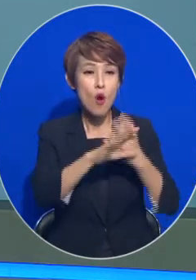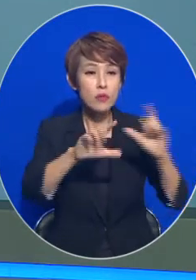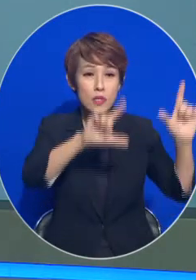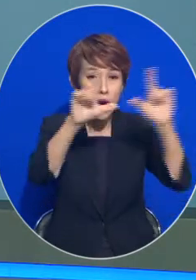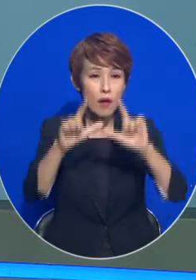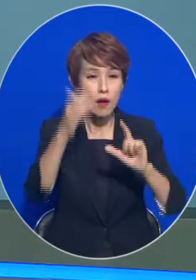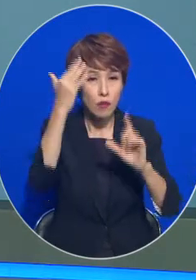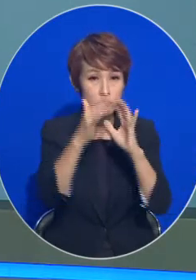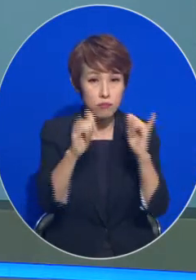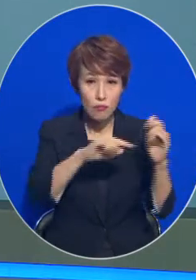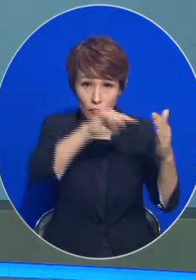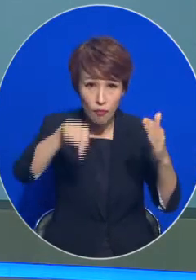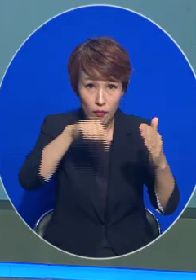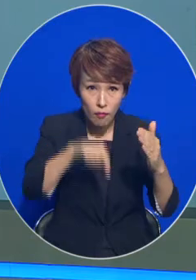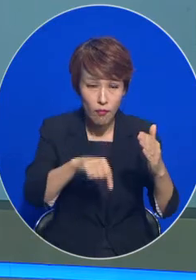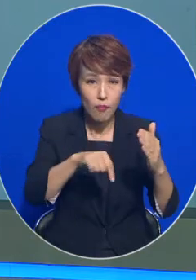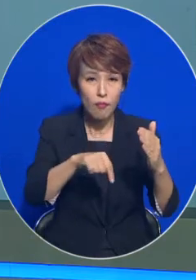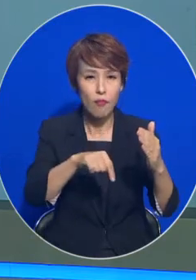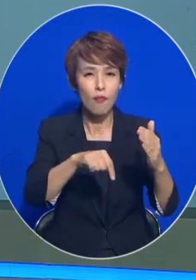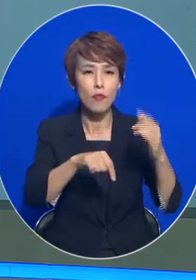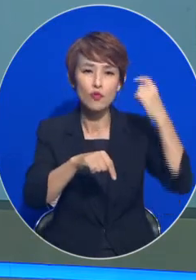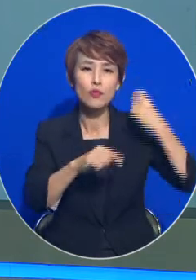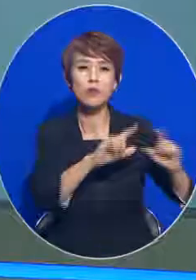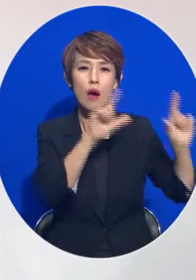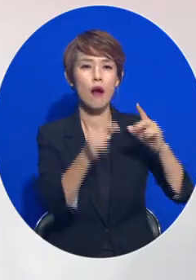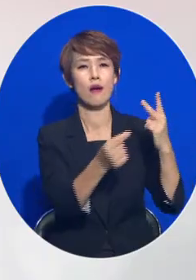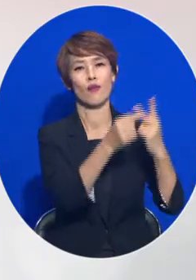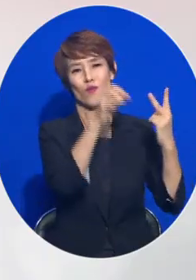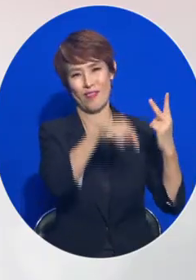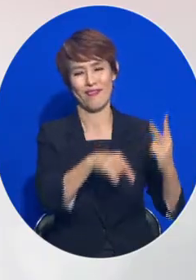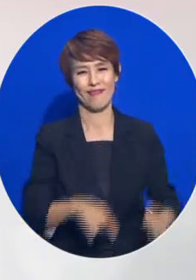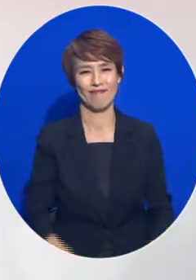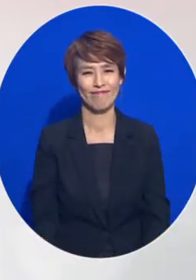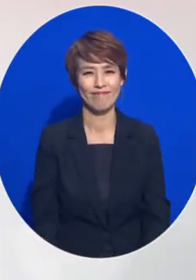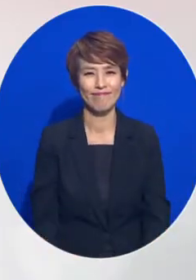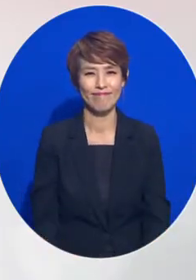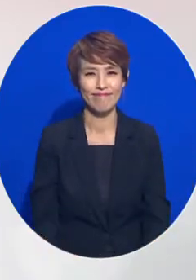가운데 1명꼴로 중국에 거주하고 있었습니다.